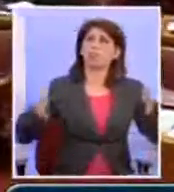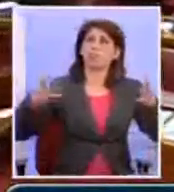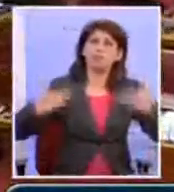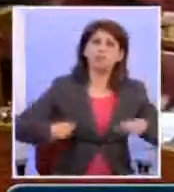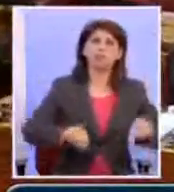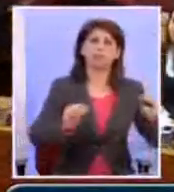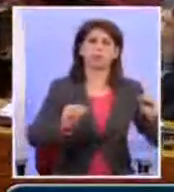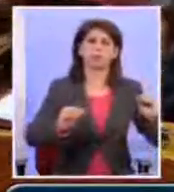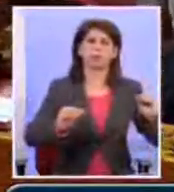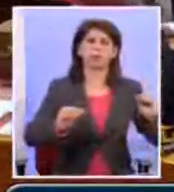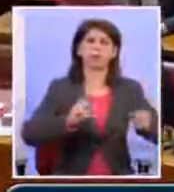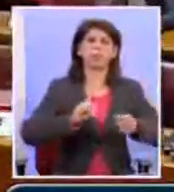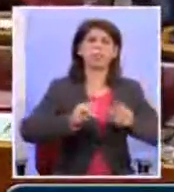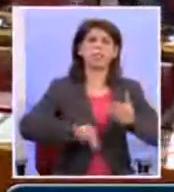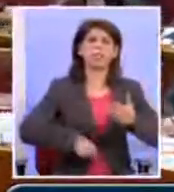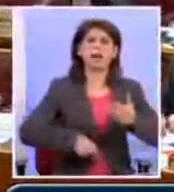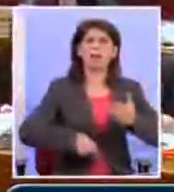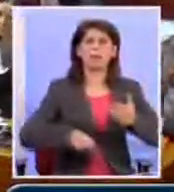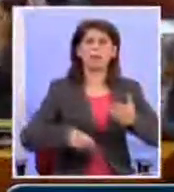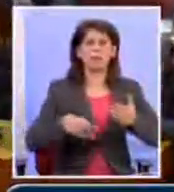εκποιήθηκαν με συμβάσεις οι οποίες